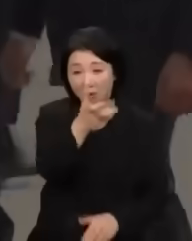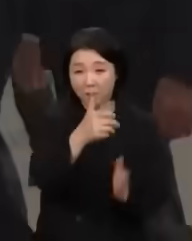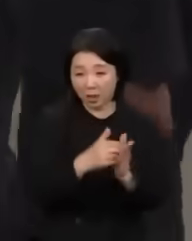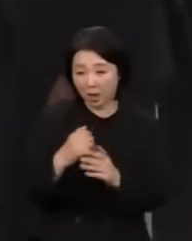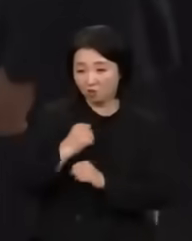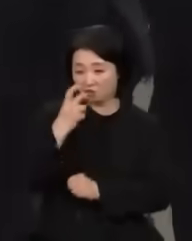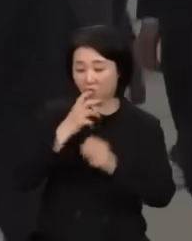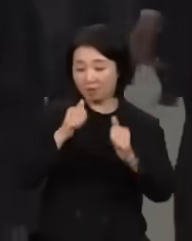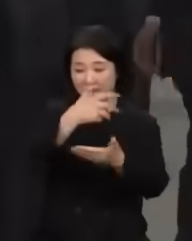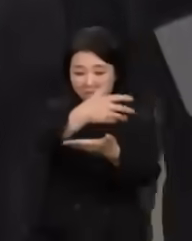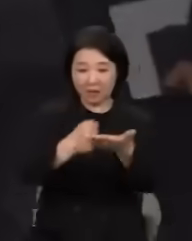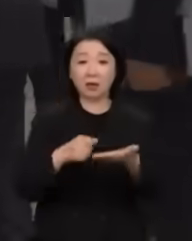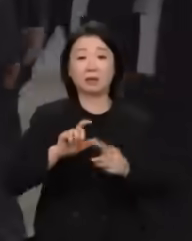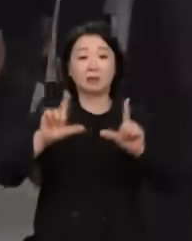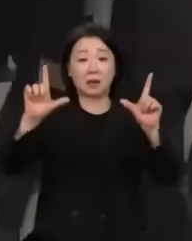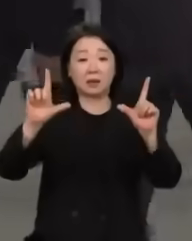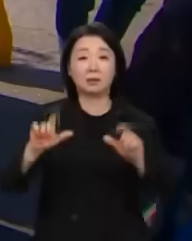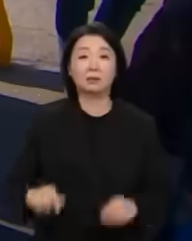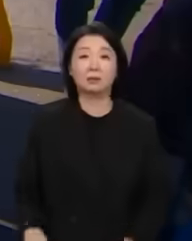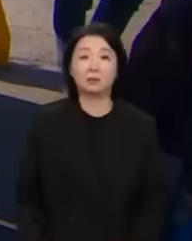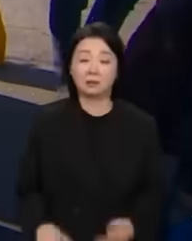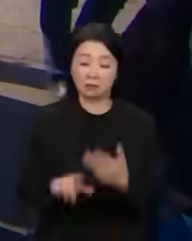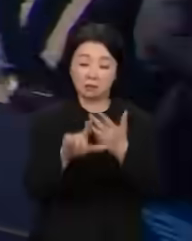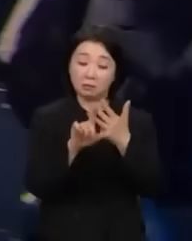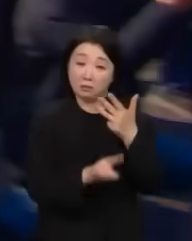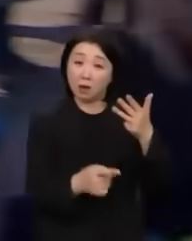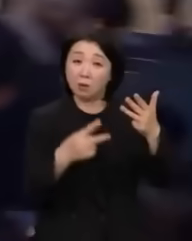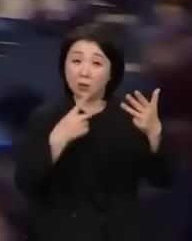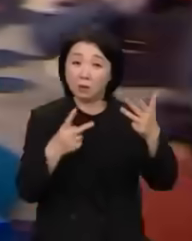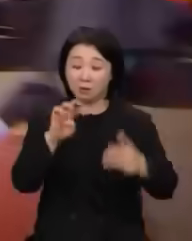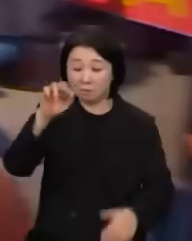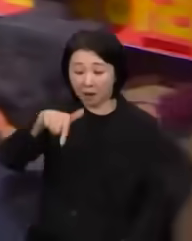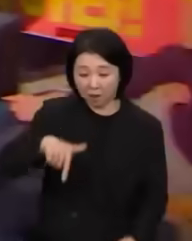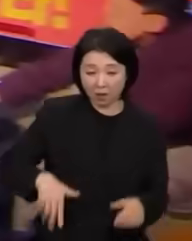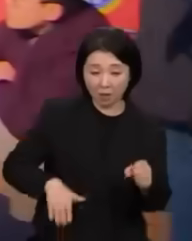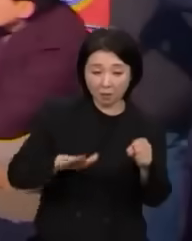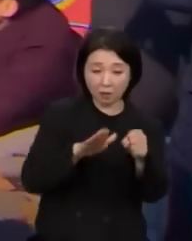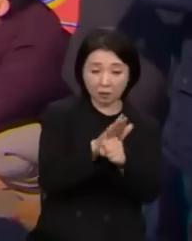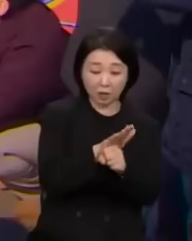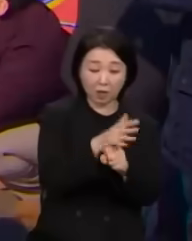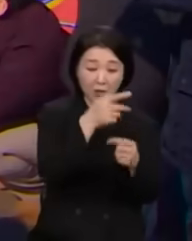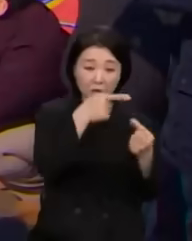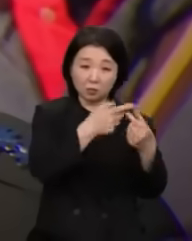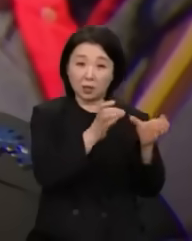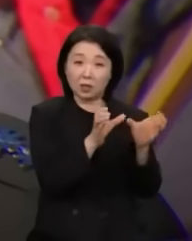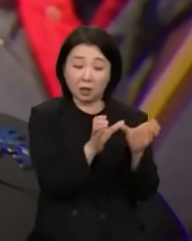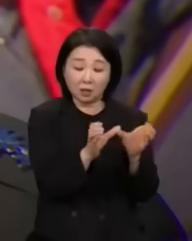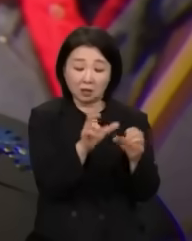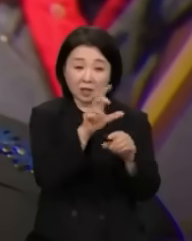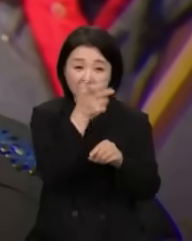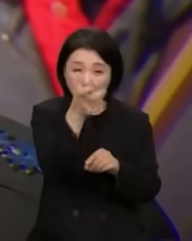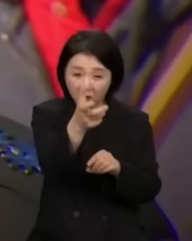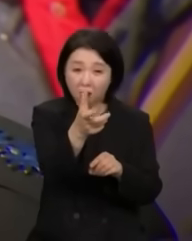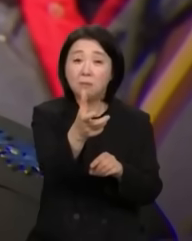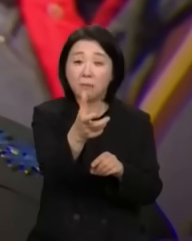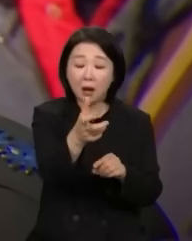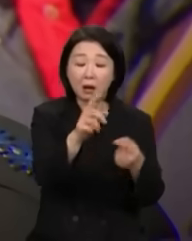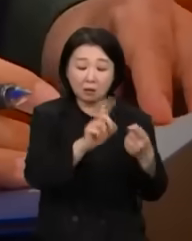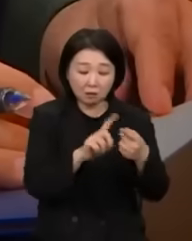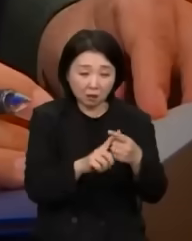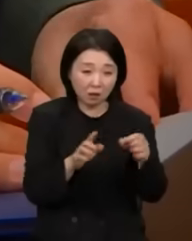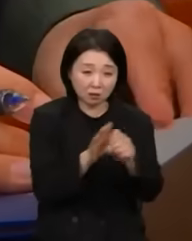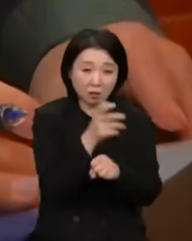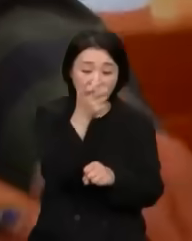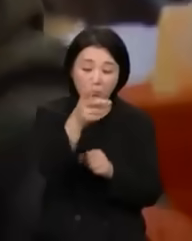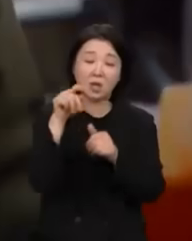다시 가져온 그날입니다. 지난해 8월 2일 박정훈 전 해병대 수사단장의 사건 이첩을 시작으로 김계환 해병대 사령관의